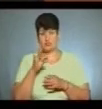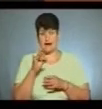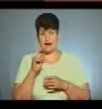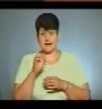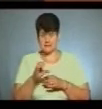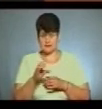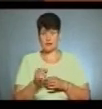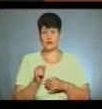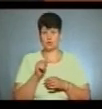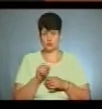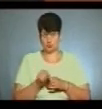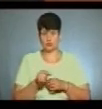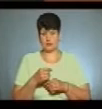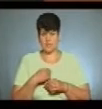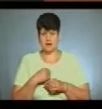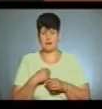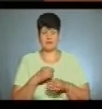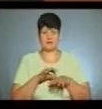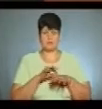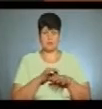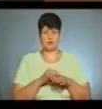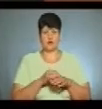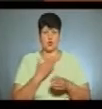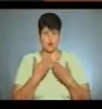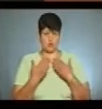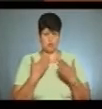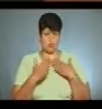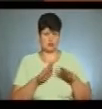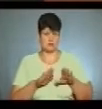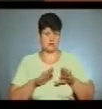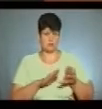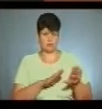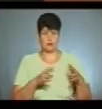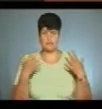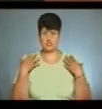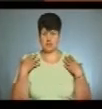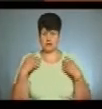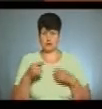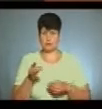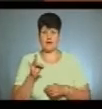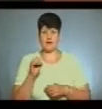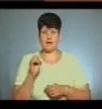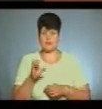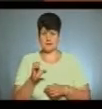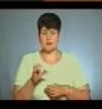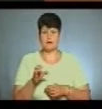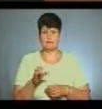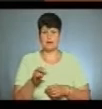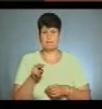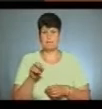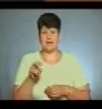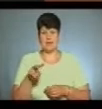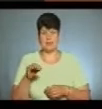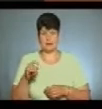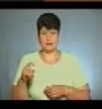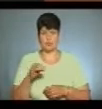через то, де я вів розмови з заступником начальника Тернопільського РЕСу Пелихом Юрієм Мамляничем, де